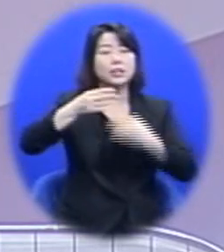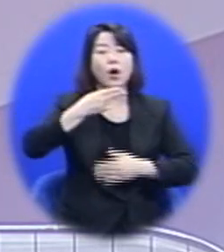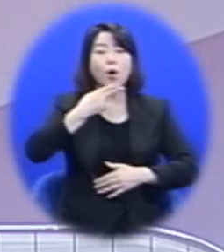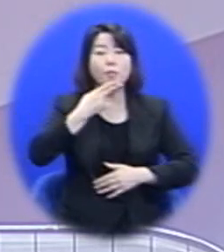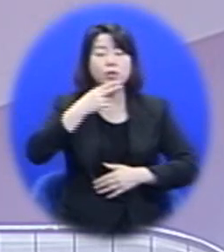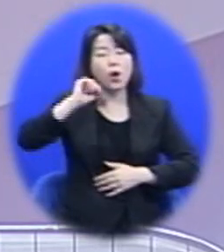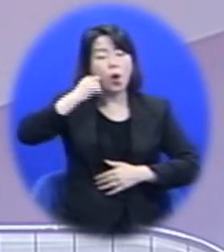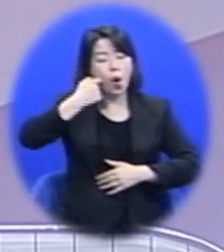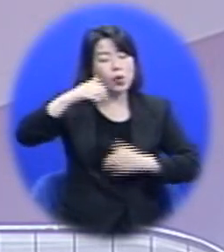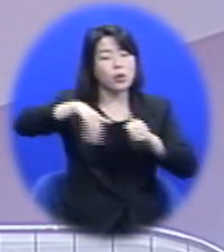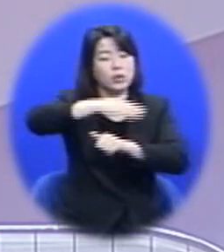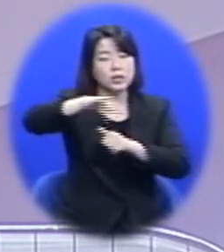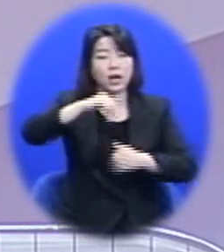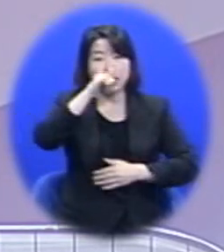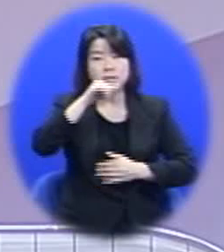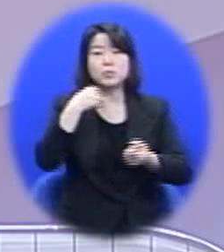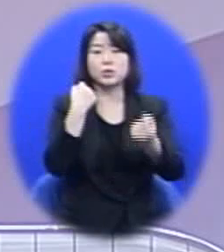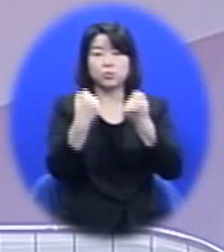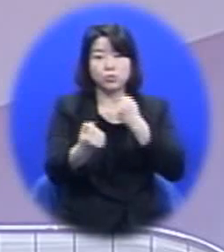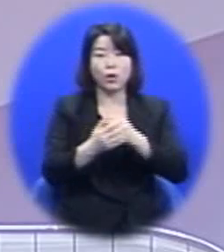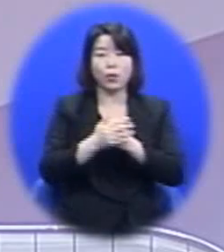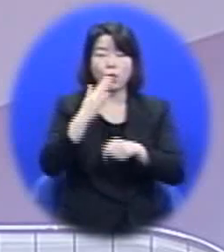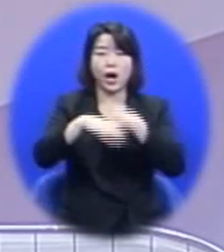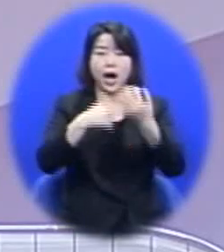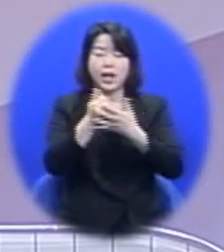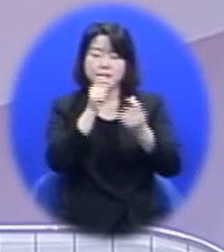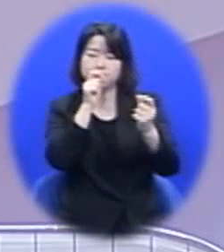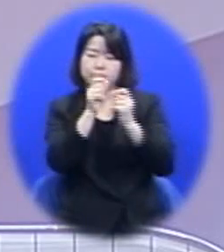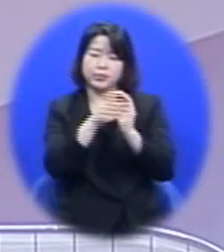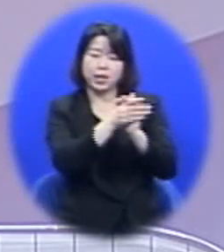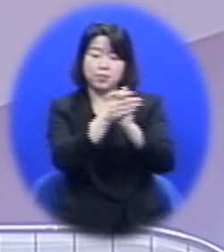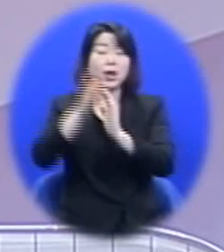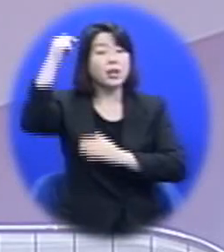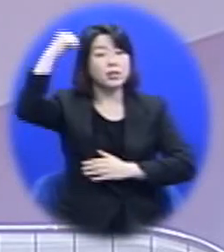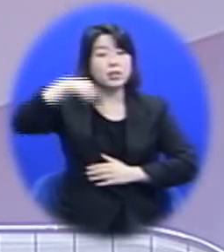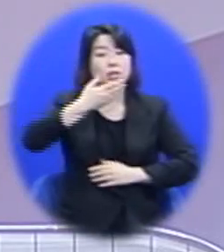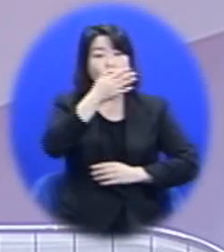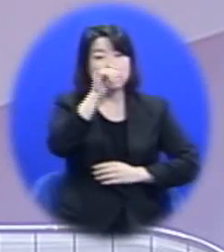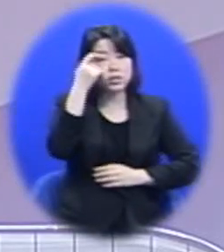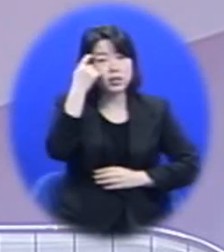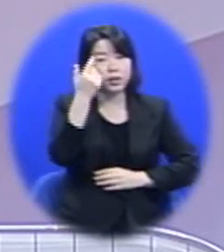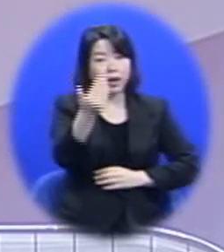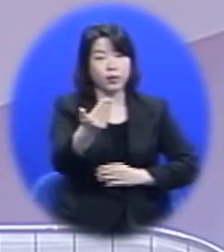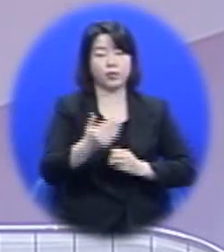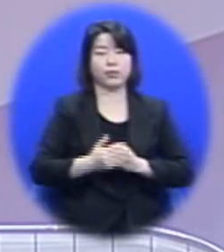상황에 있으면서도 하나님을 이렇게 친밀하게 느낄 수 있었을까요?